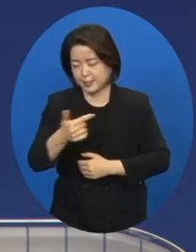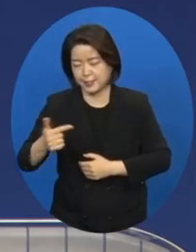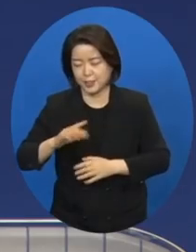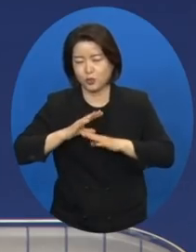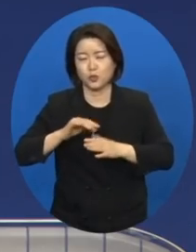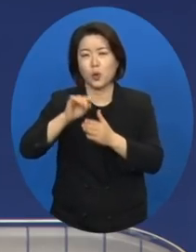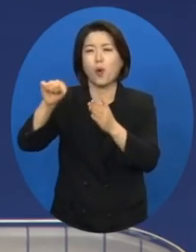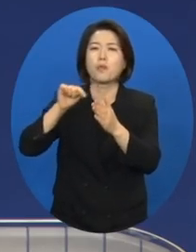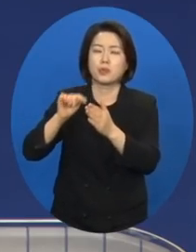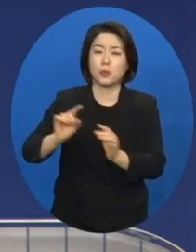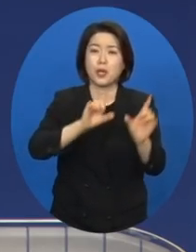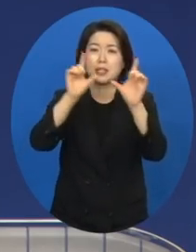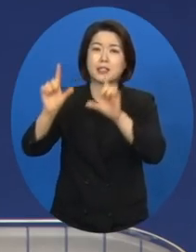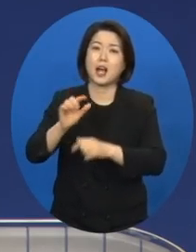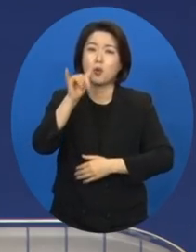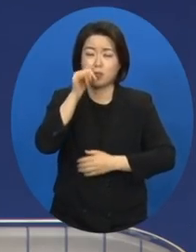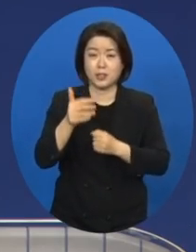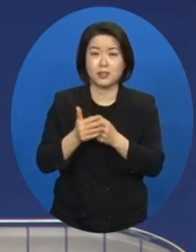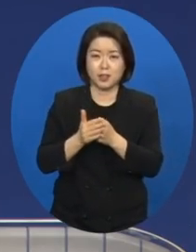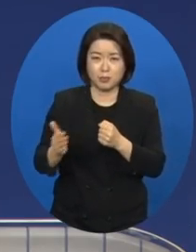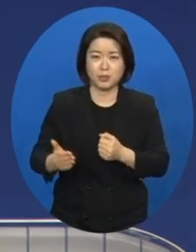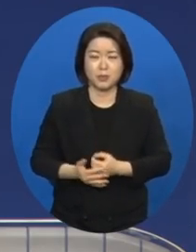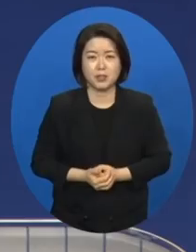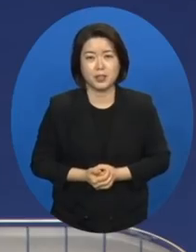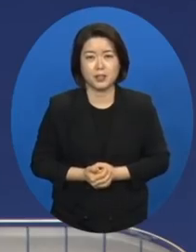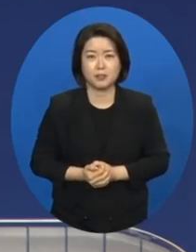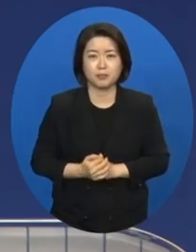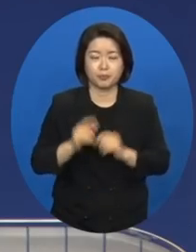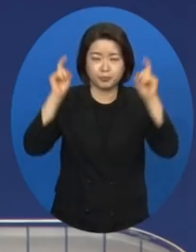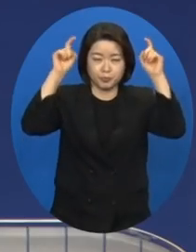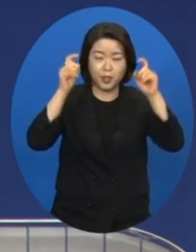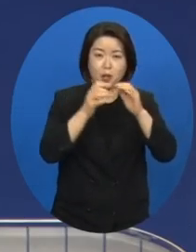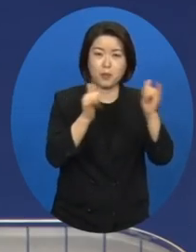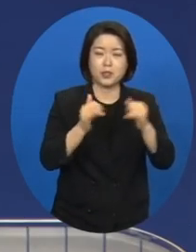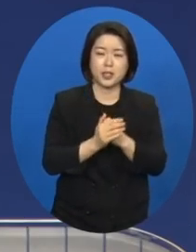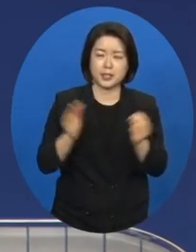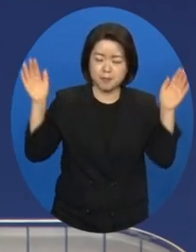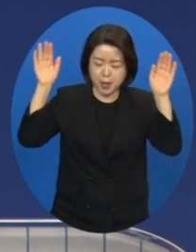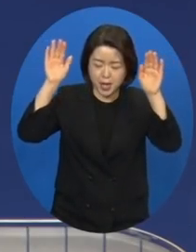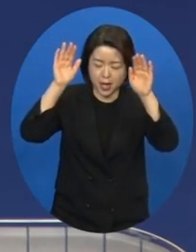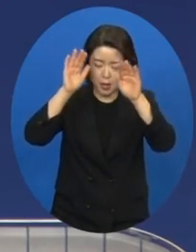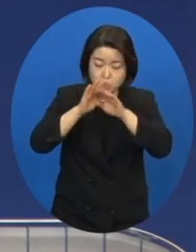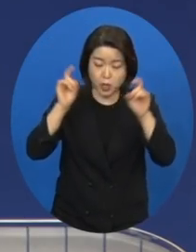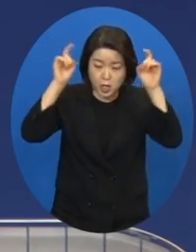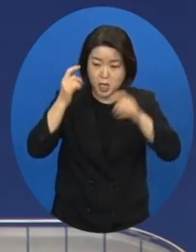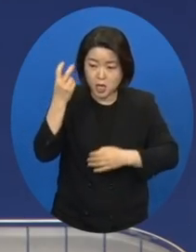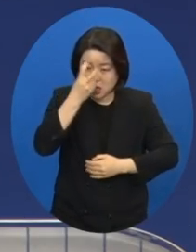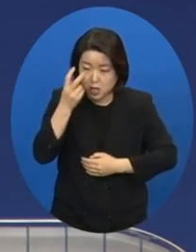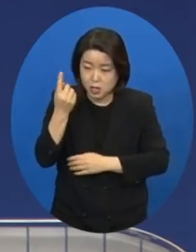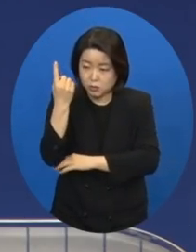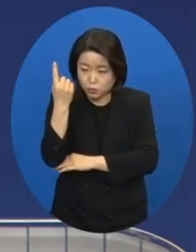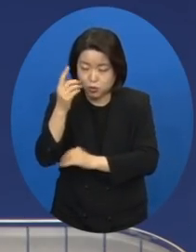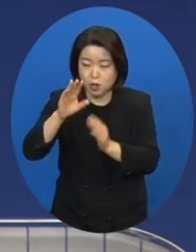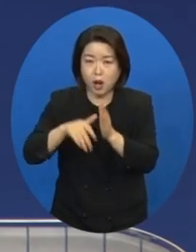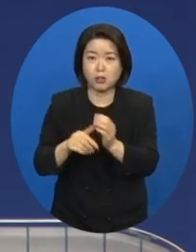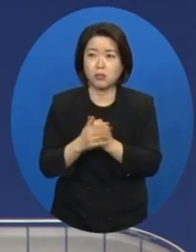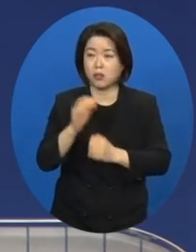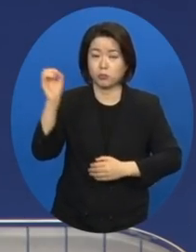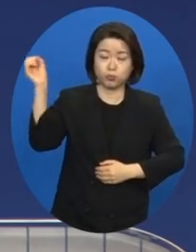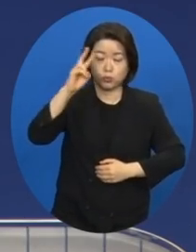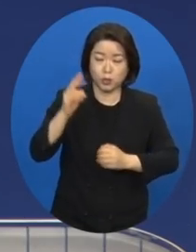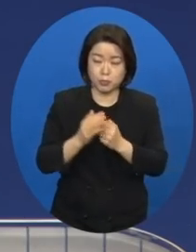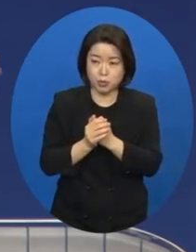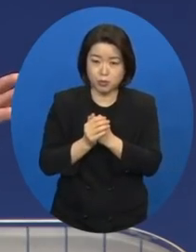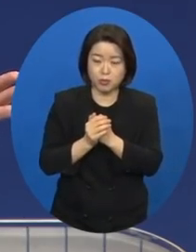누구나 다 그렇게 살고 있기 때문에 그렇습니다. 목자들이 한밤중에 양을 칠 때 갑자기 천사가 등장하면서 환한 빛을